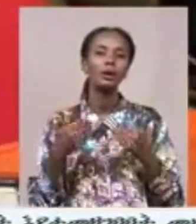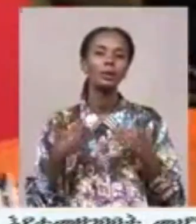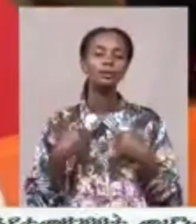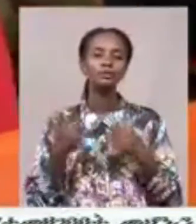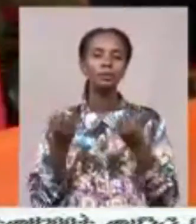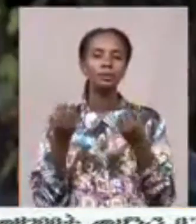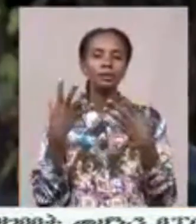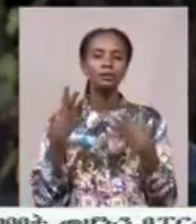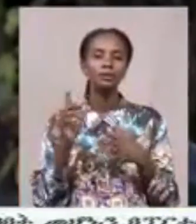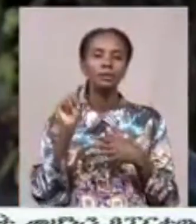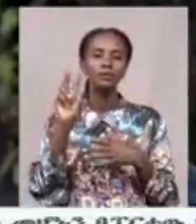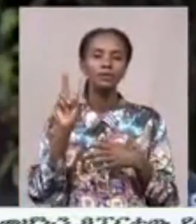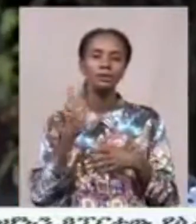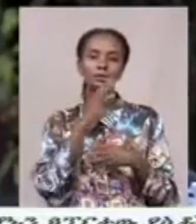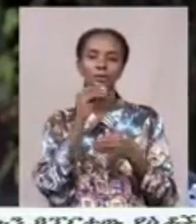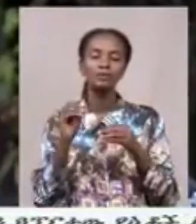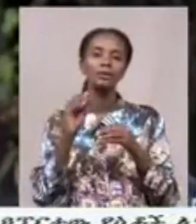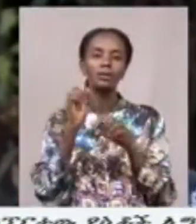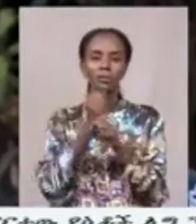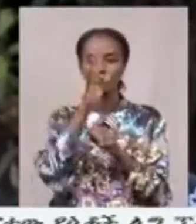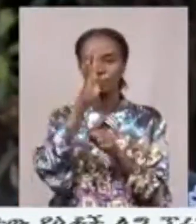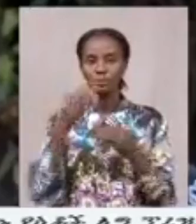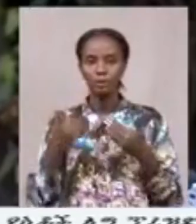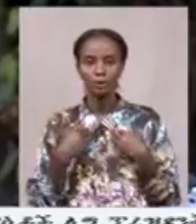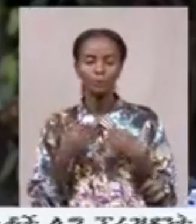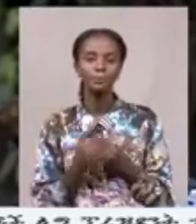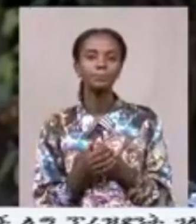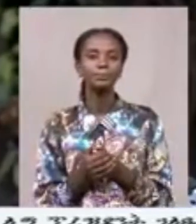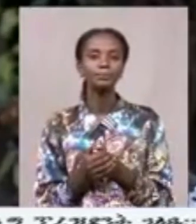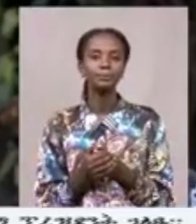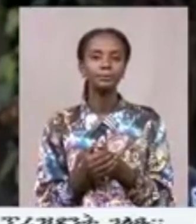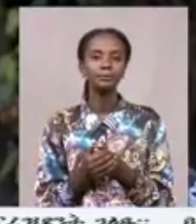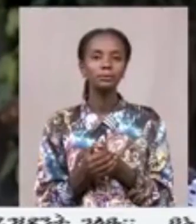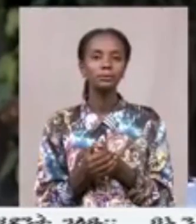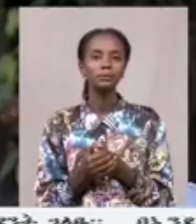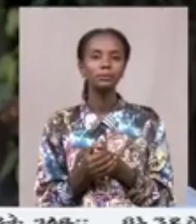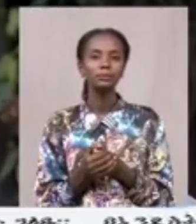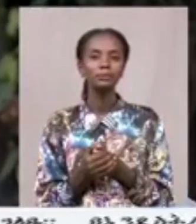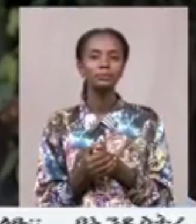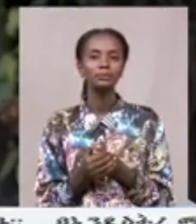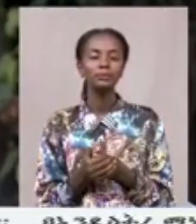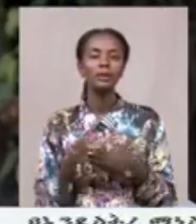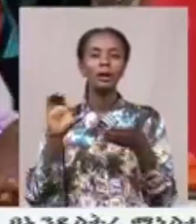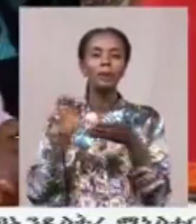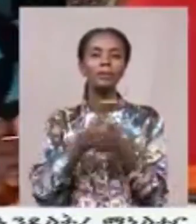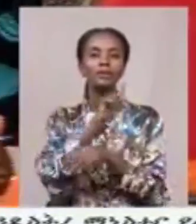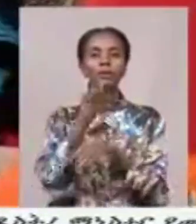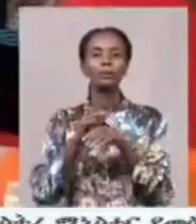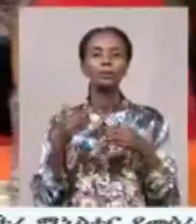በርካታ የትግቤት ተቋማት አሉ፣ ኢንተርፕራይዞች አሉ፣ የአምራች ተቋማት አሉ።